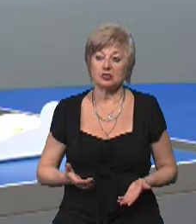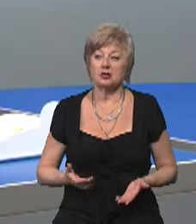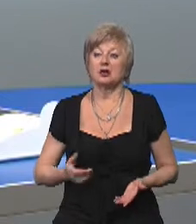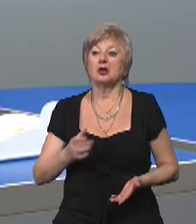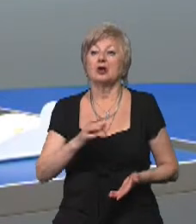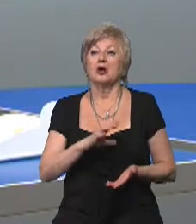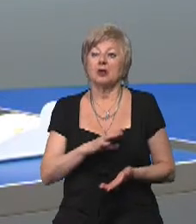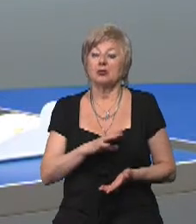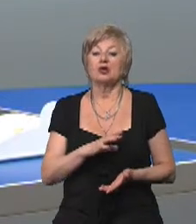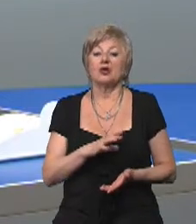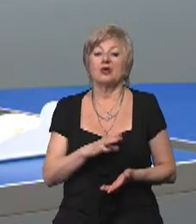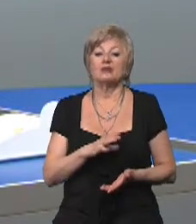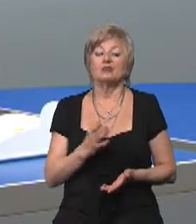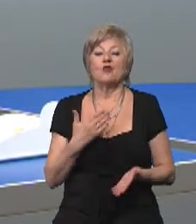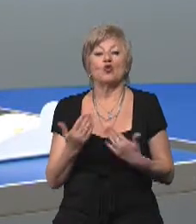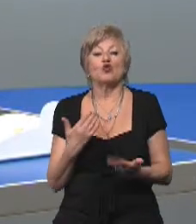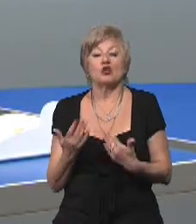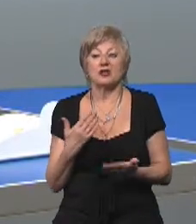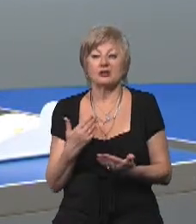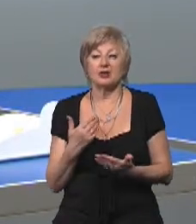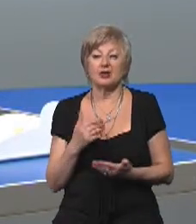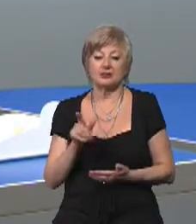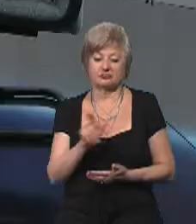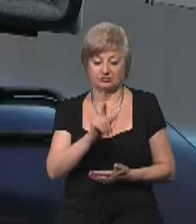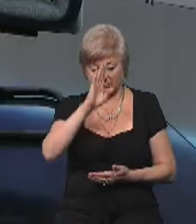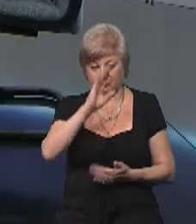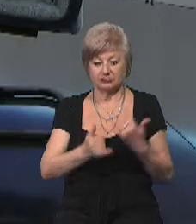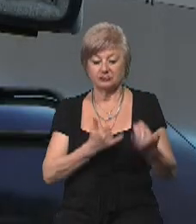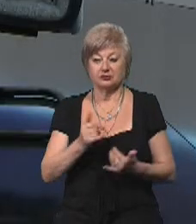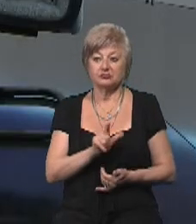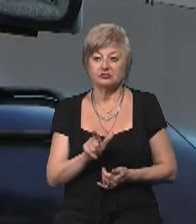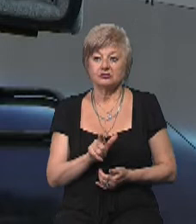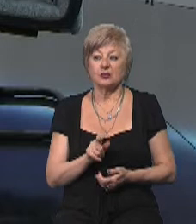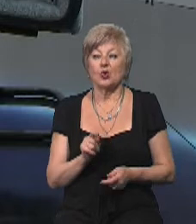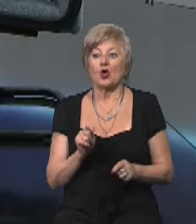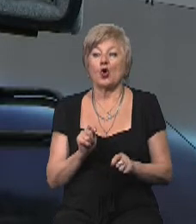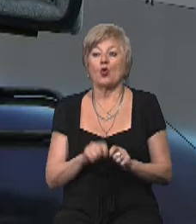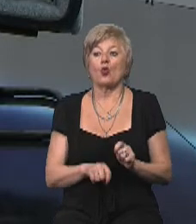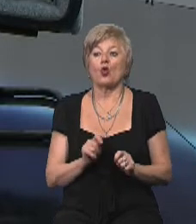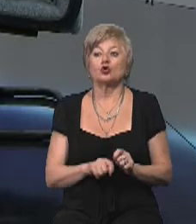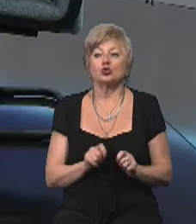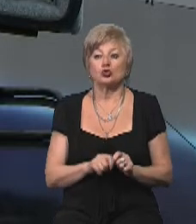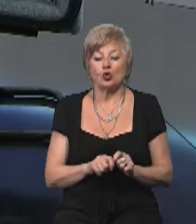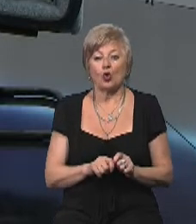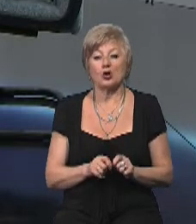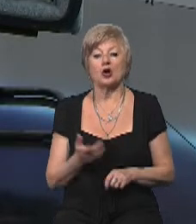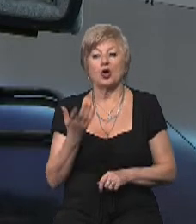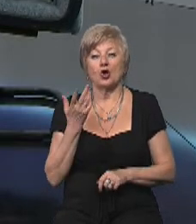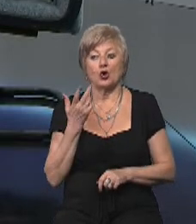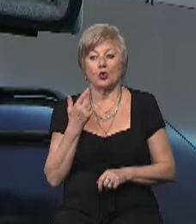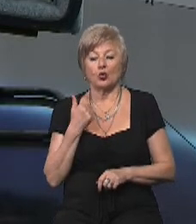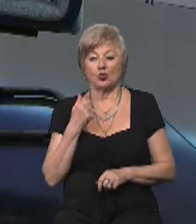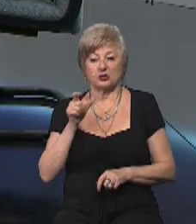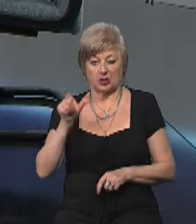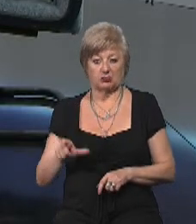були на протязі відносин пари, так? Контроль – це тоді